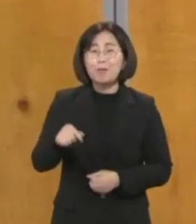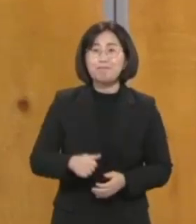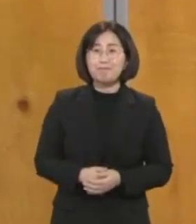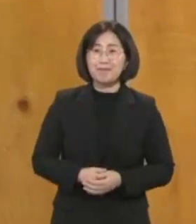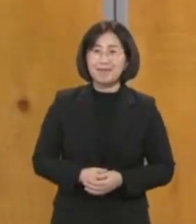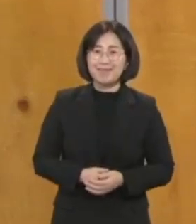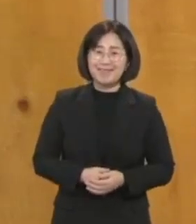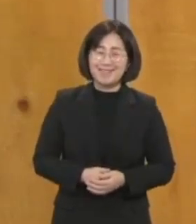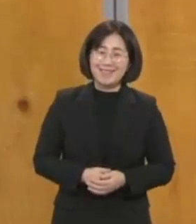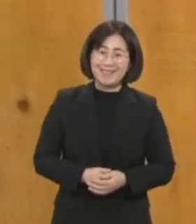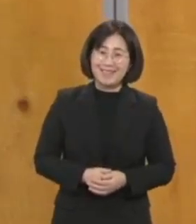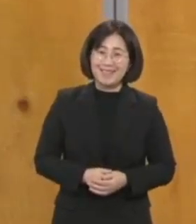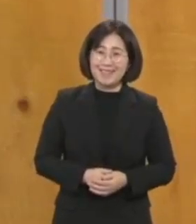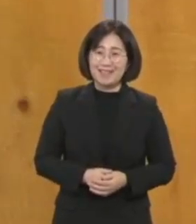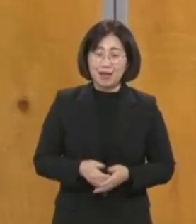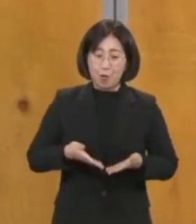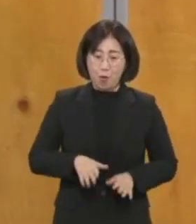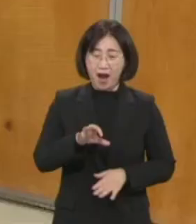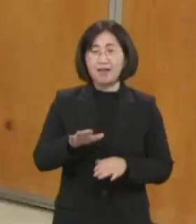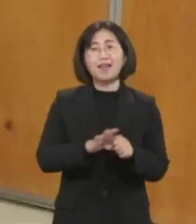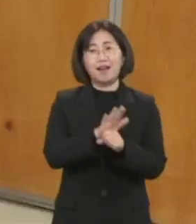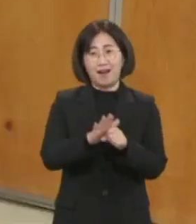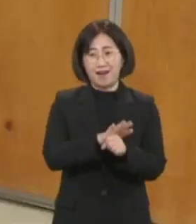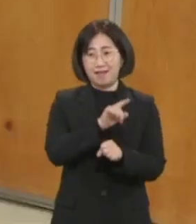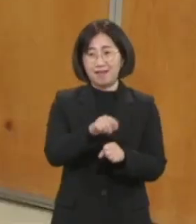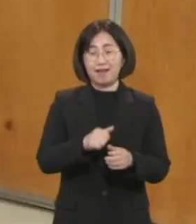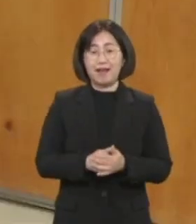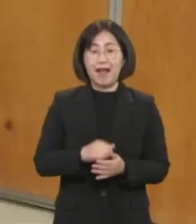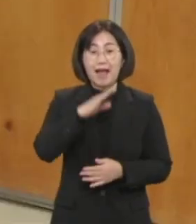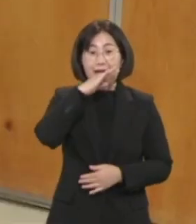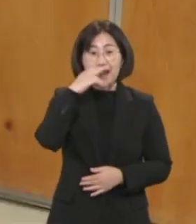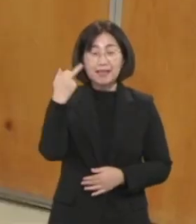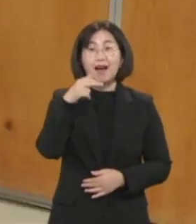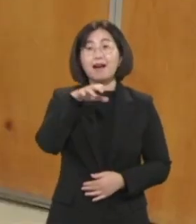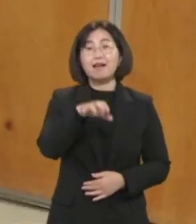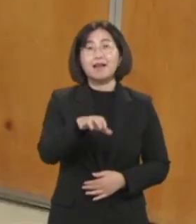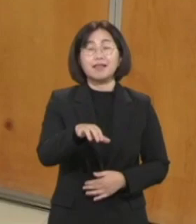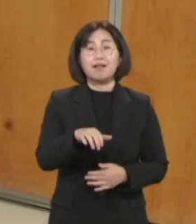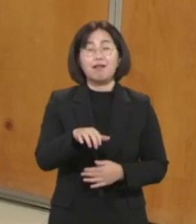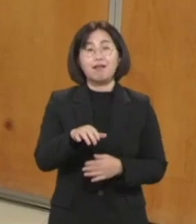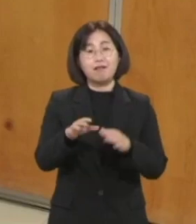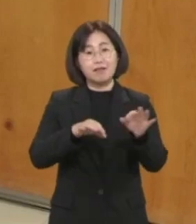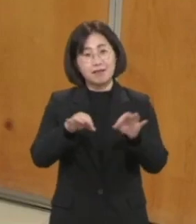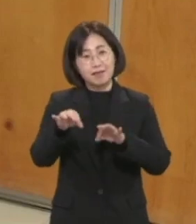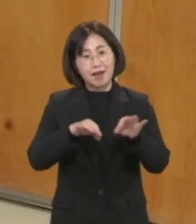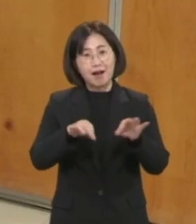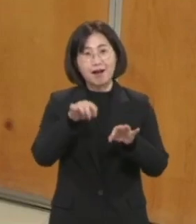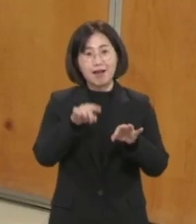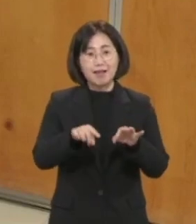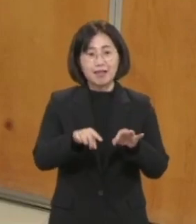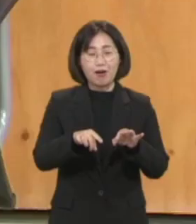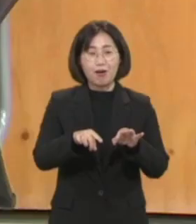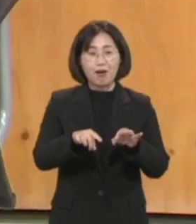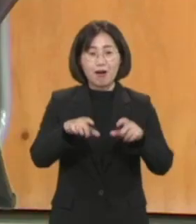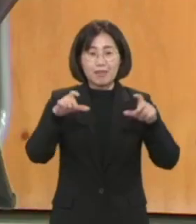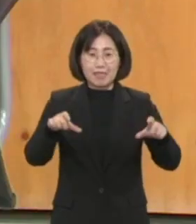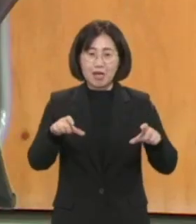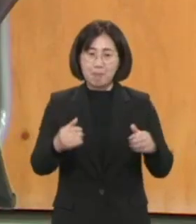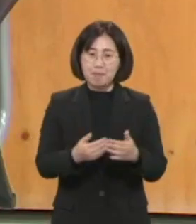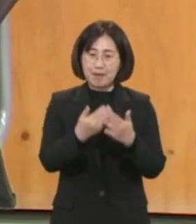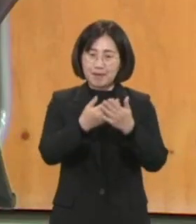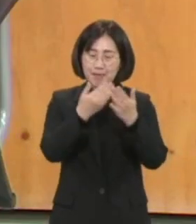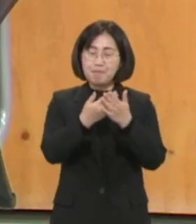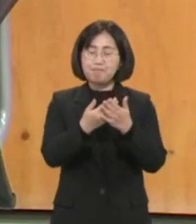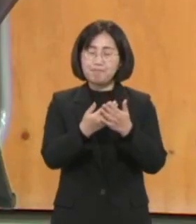기울이셨나요 근데 이제 일은 예산에서 시장을 통해서 뭔가 지역에 도움이 되는 걸 해보자고